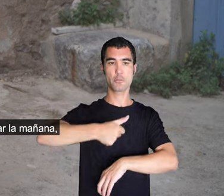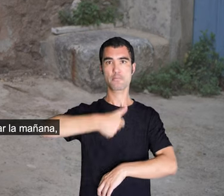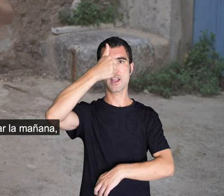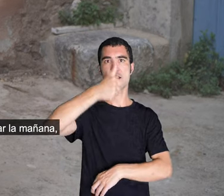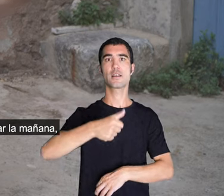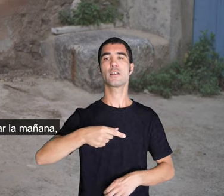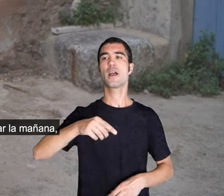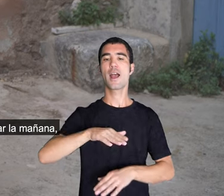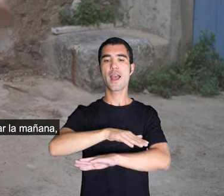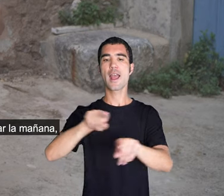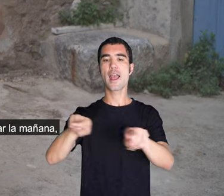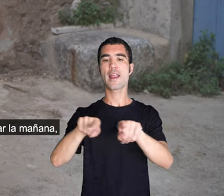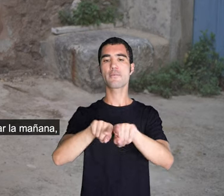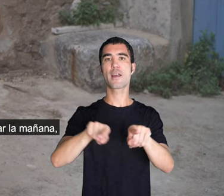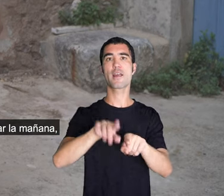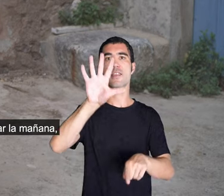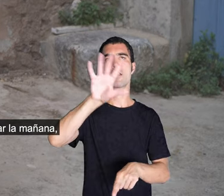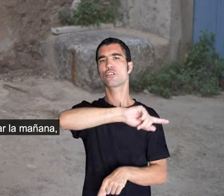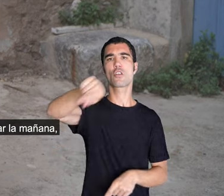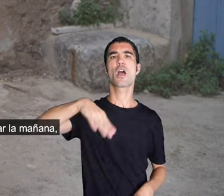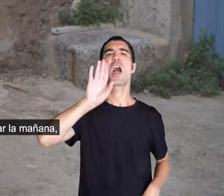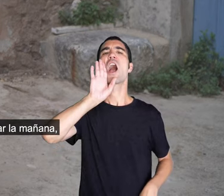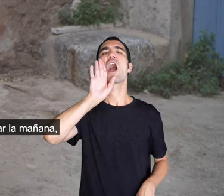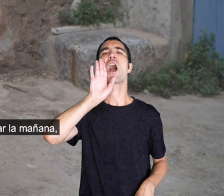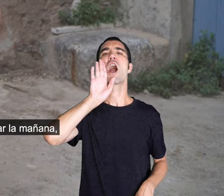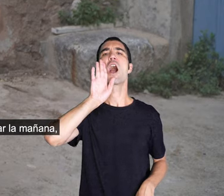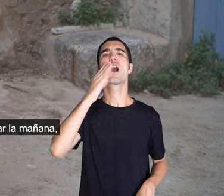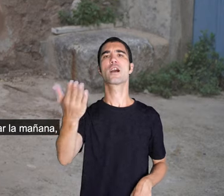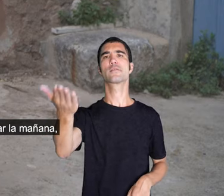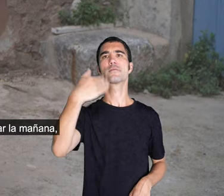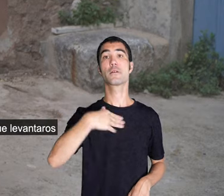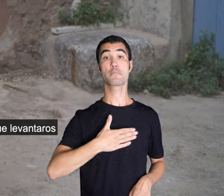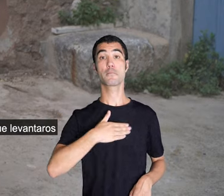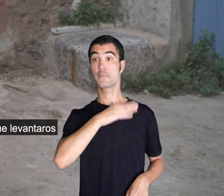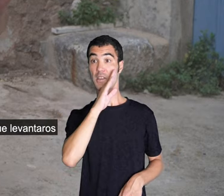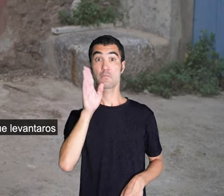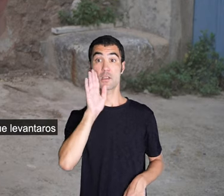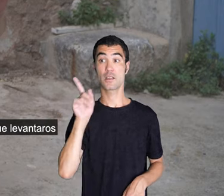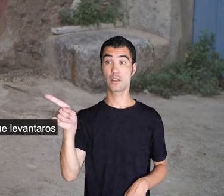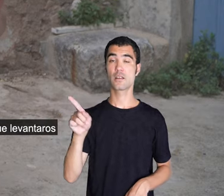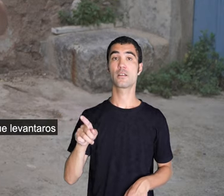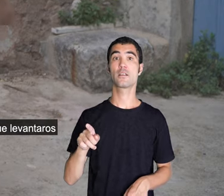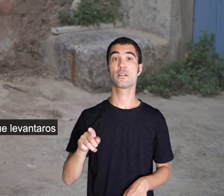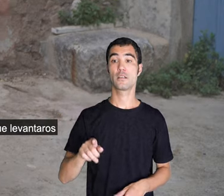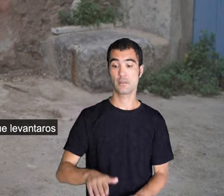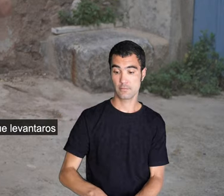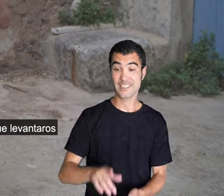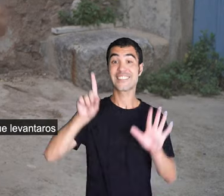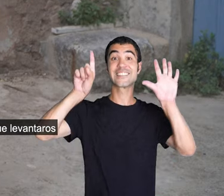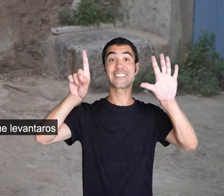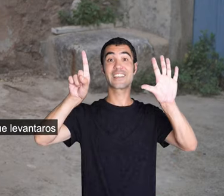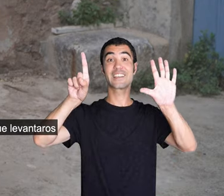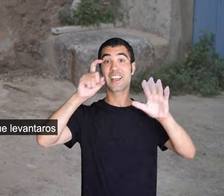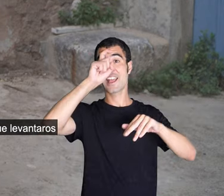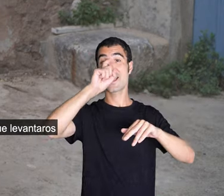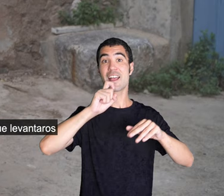a tots els nostres germans, que érem 5. I només amb ma mare, en 6 anys, va tenir 5 infants. I